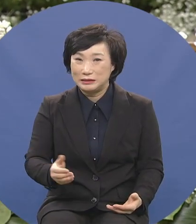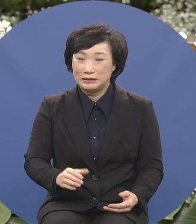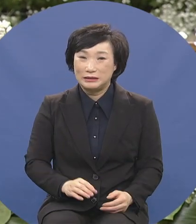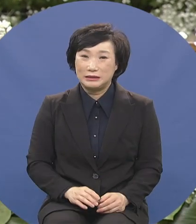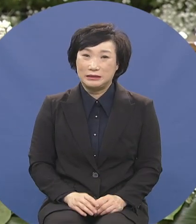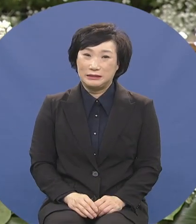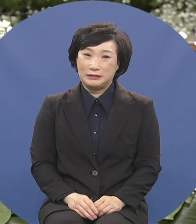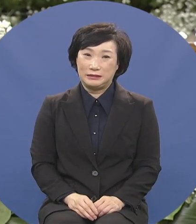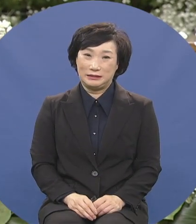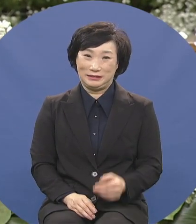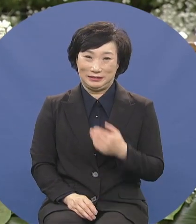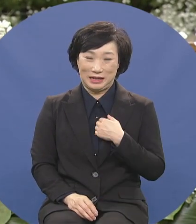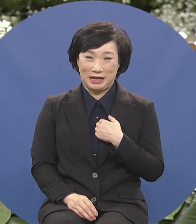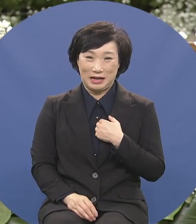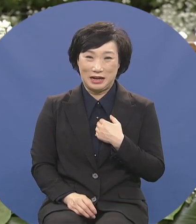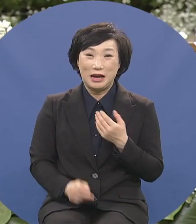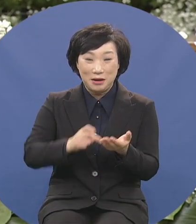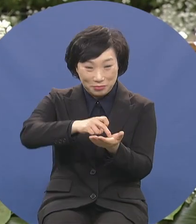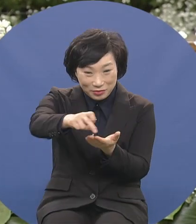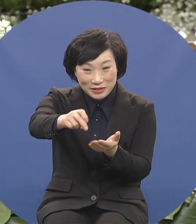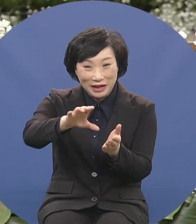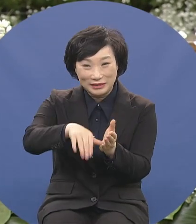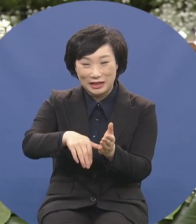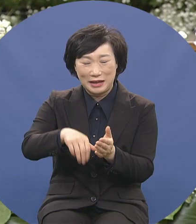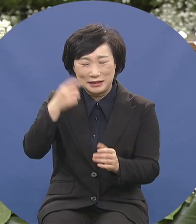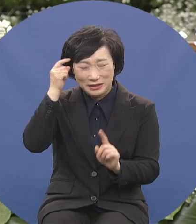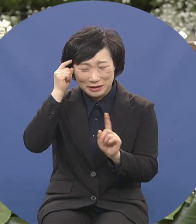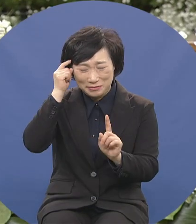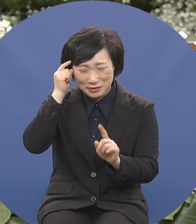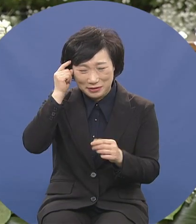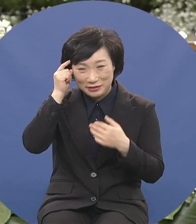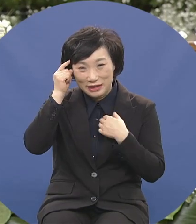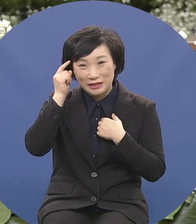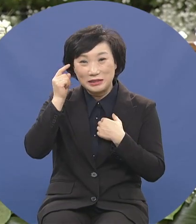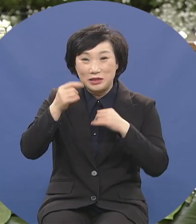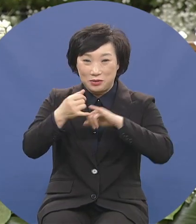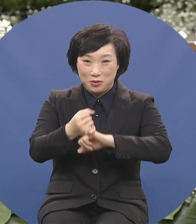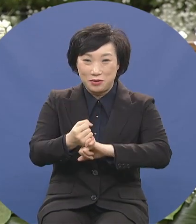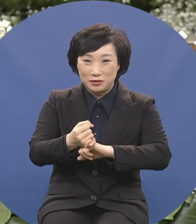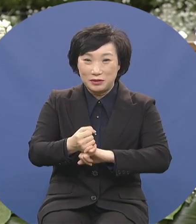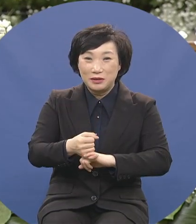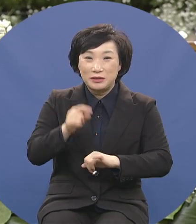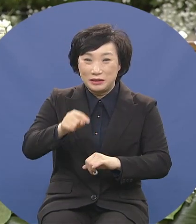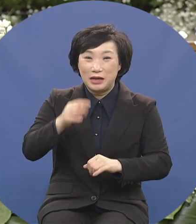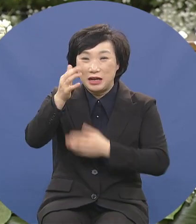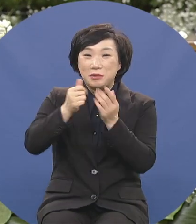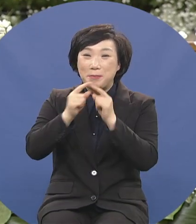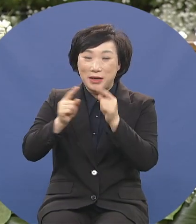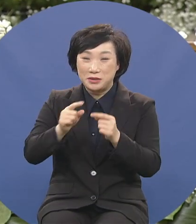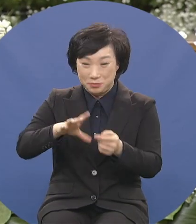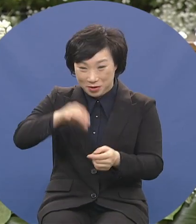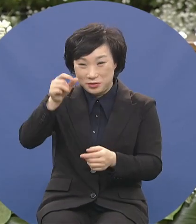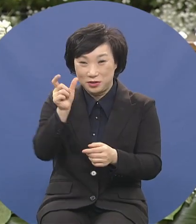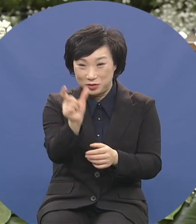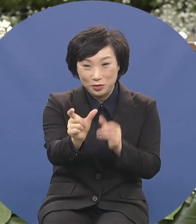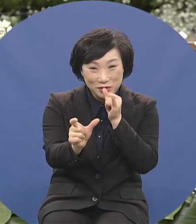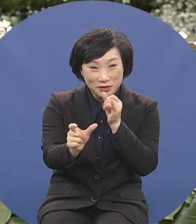예, 제가 문자를 보내면서도 그래요. 저는 반드시 그다 하나님 말씀을 기록해서